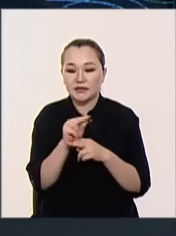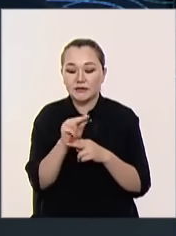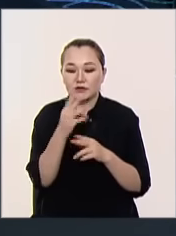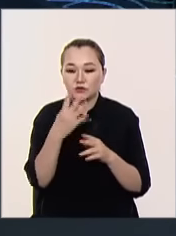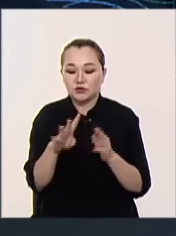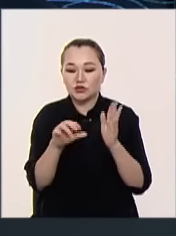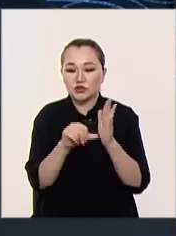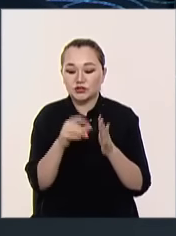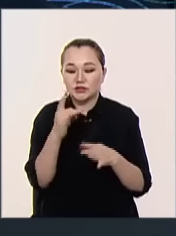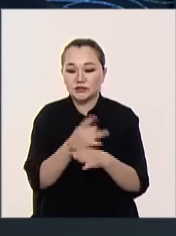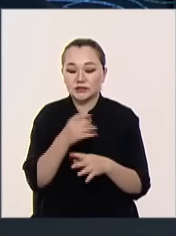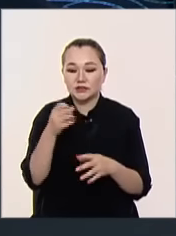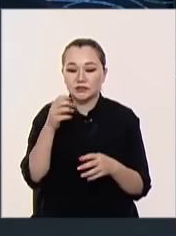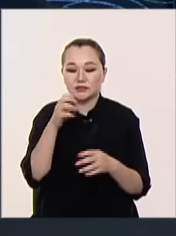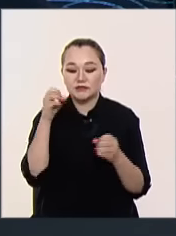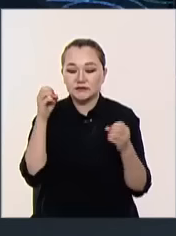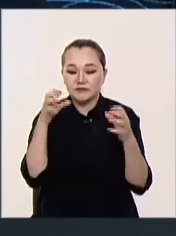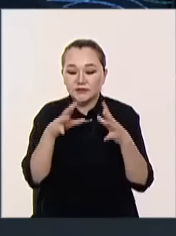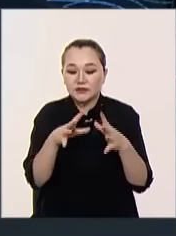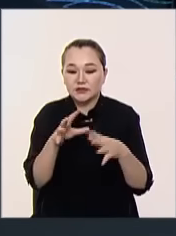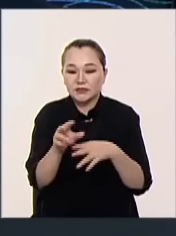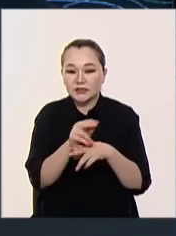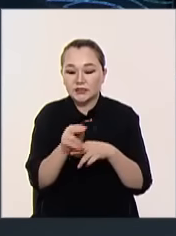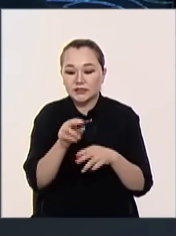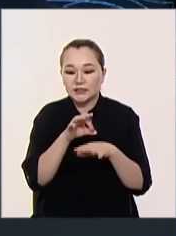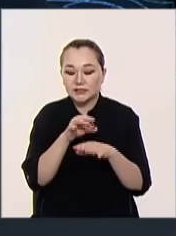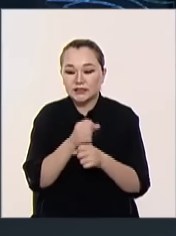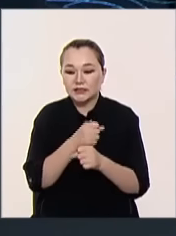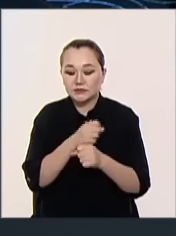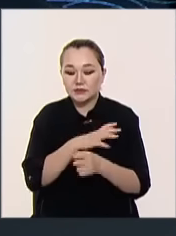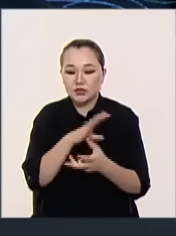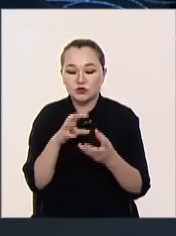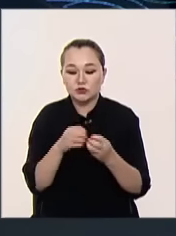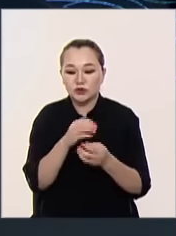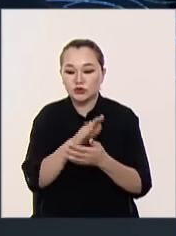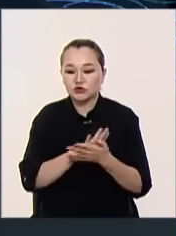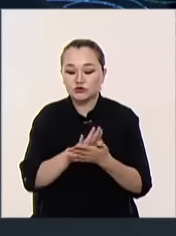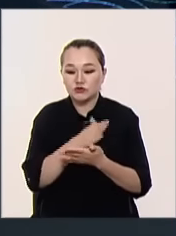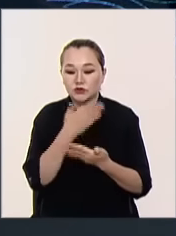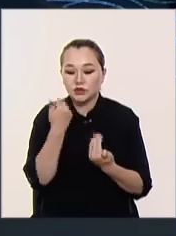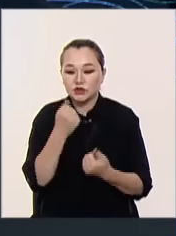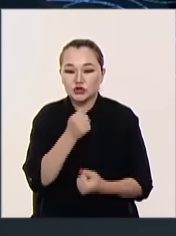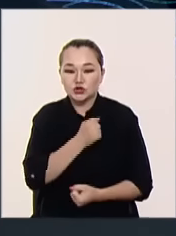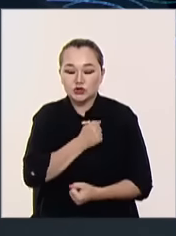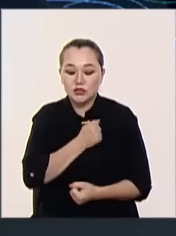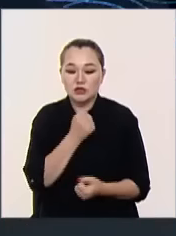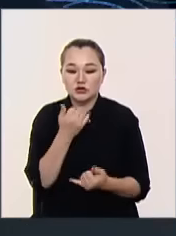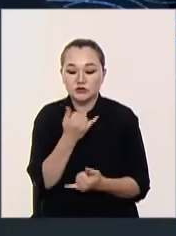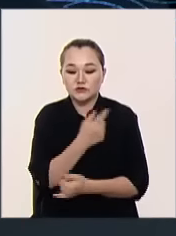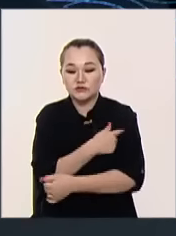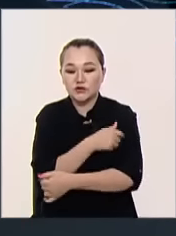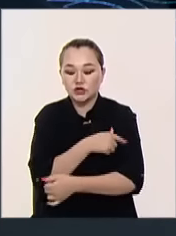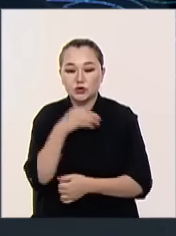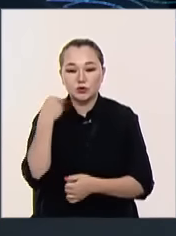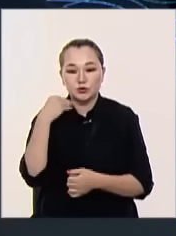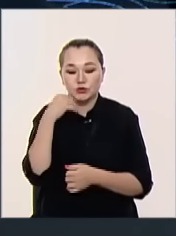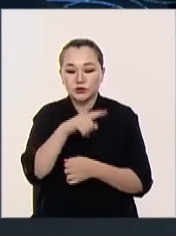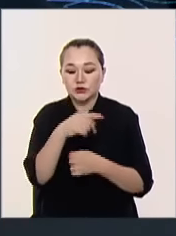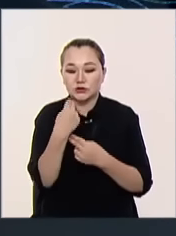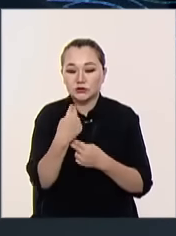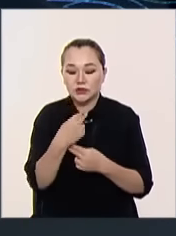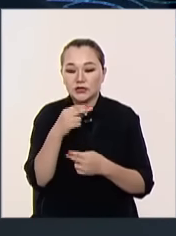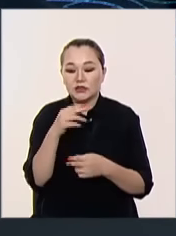46 рет сәулелік терапия жасатқан екен. Бірақ нәтиже болмаған, өкінішке қарай. Енді дәрігерлер бүгінгі дейін Түркияда ем алған